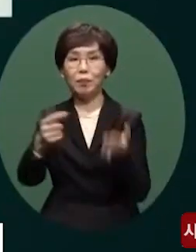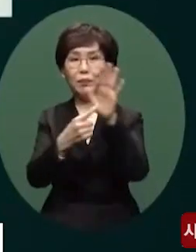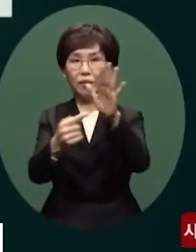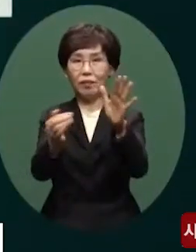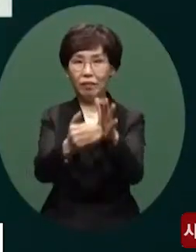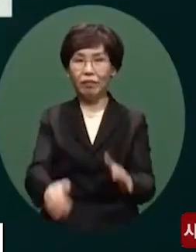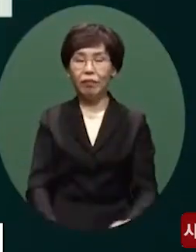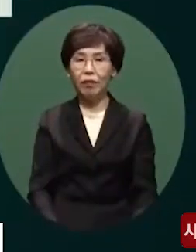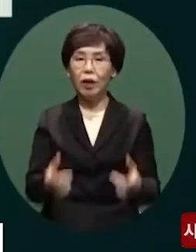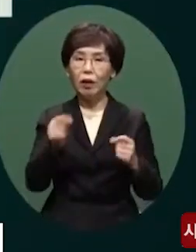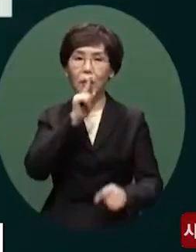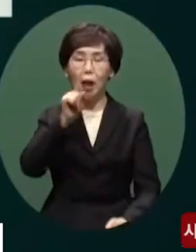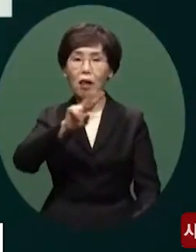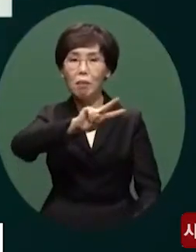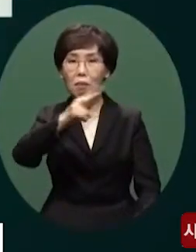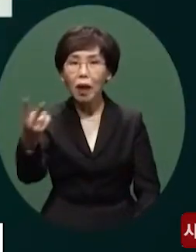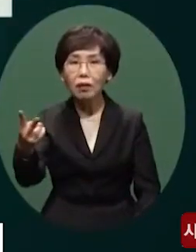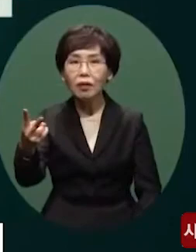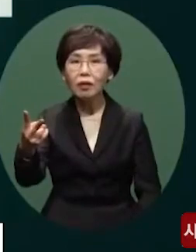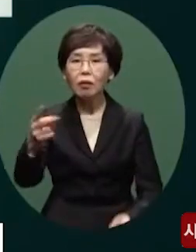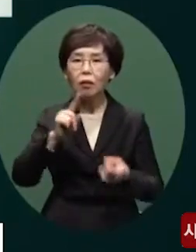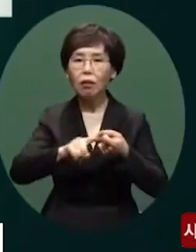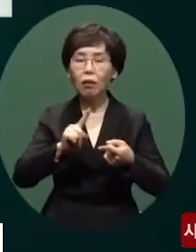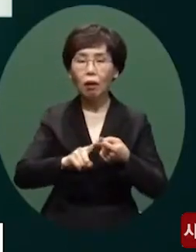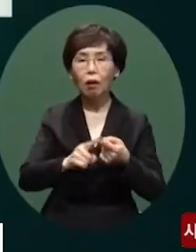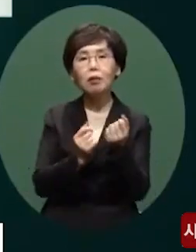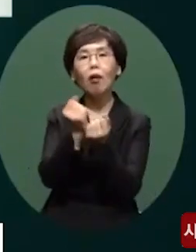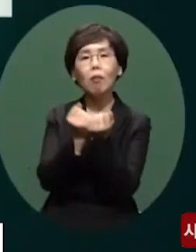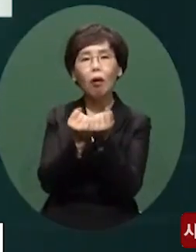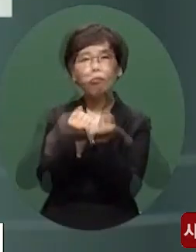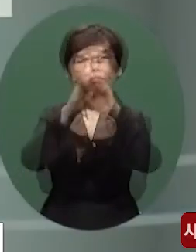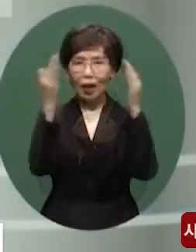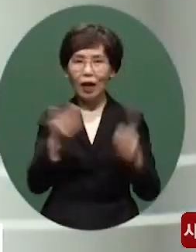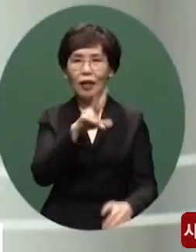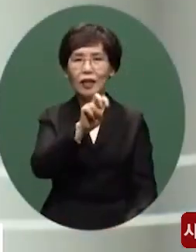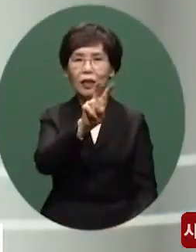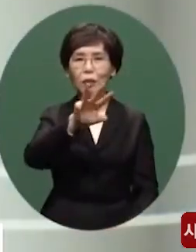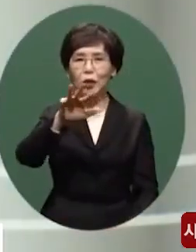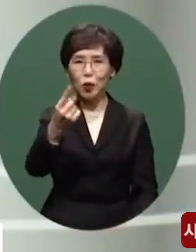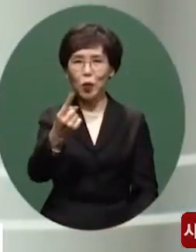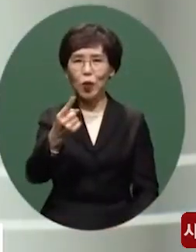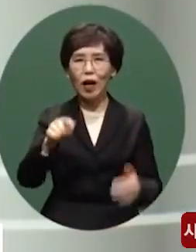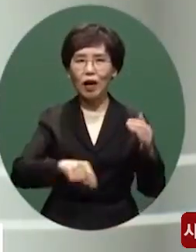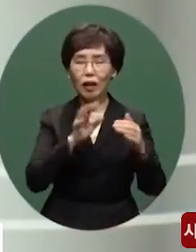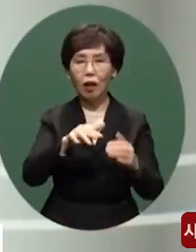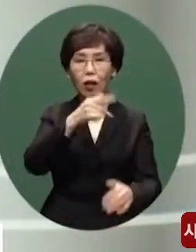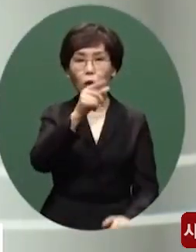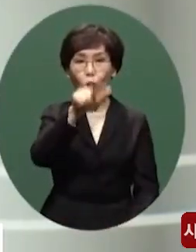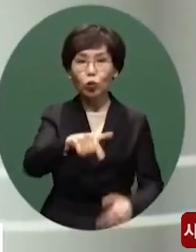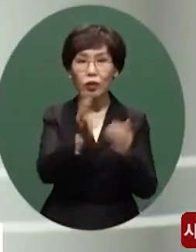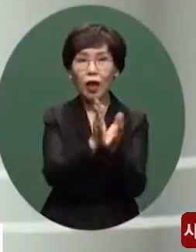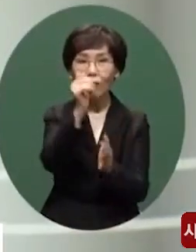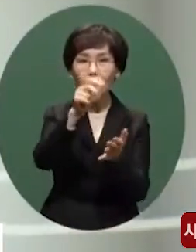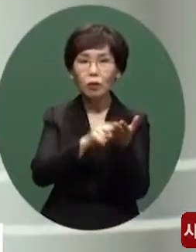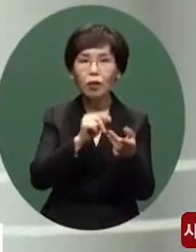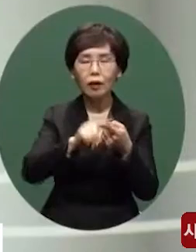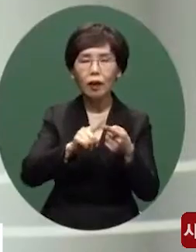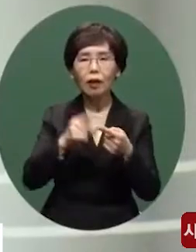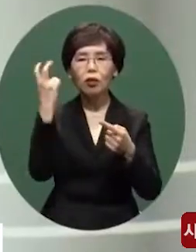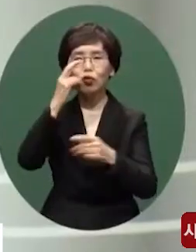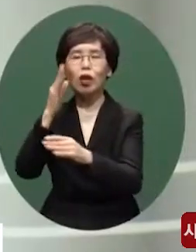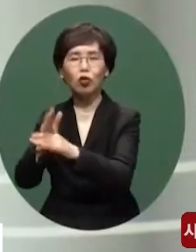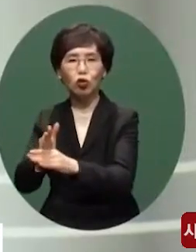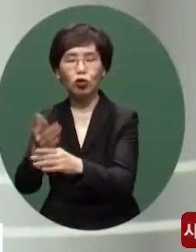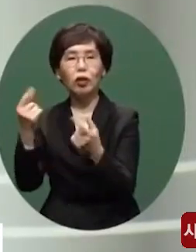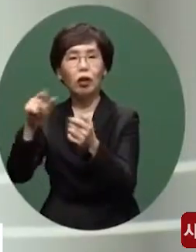말씀하셨습니다. 이렇게 말이 바뀐 것에 대한 설명을 듣고 싶습니다. 우선 조국 장관 문제에 대해서는 이제 수사